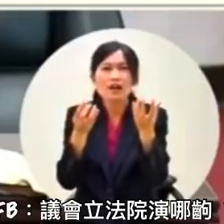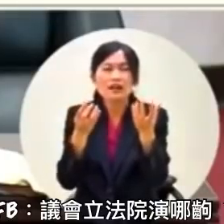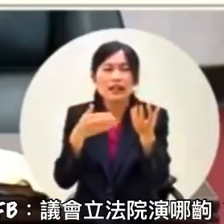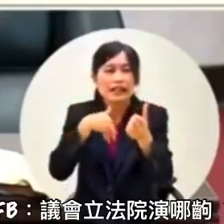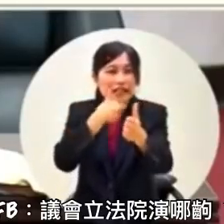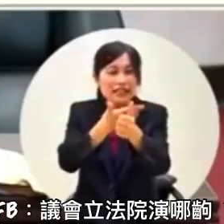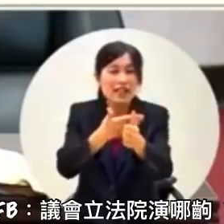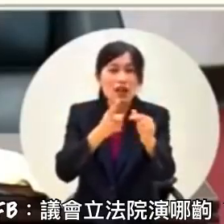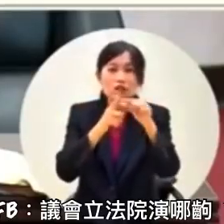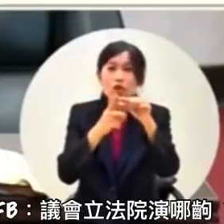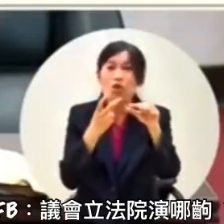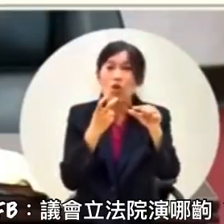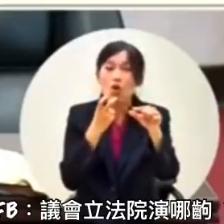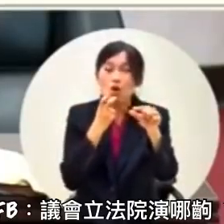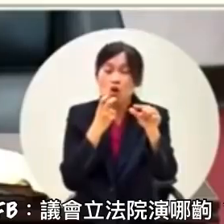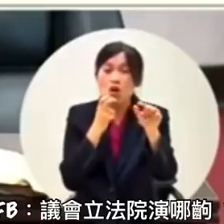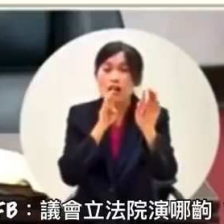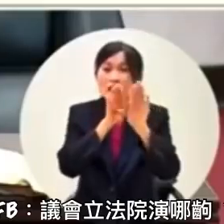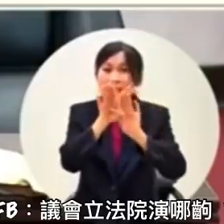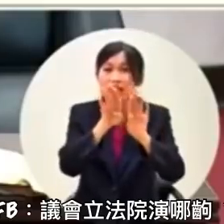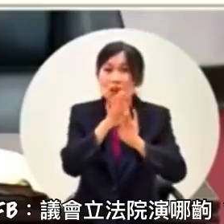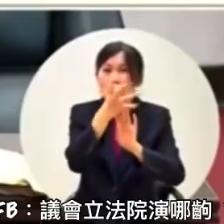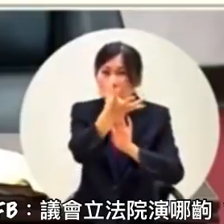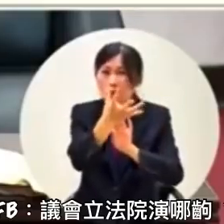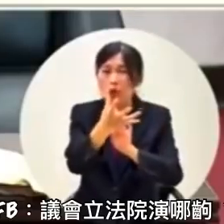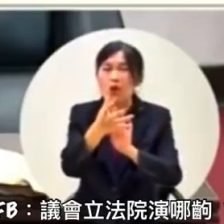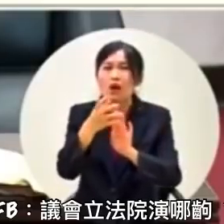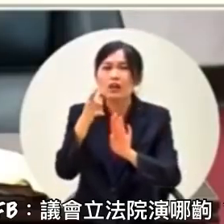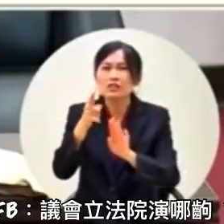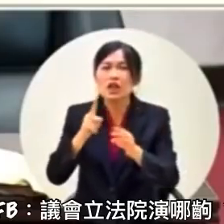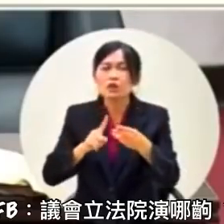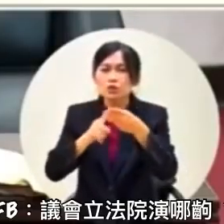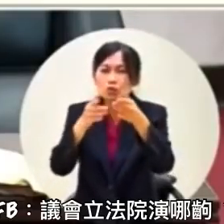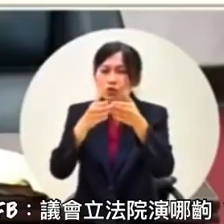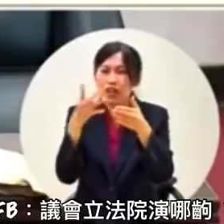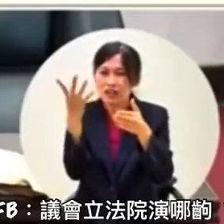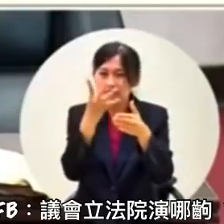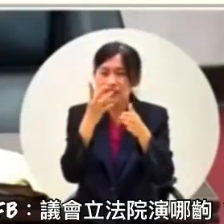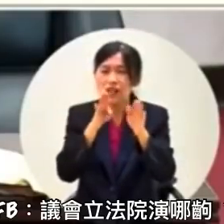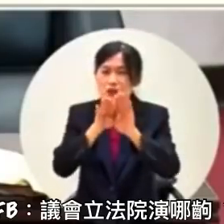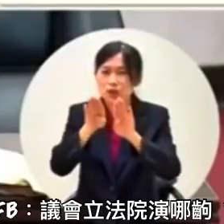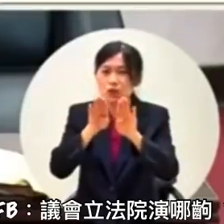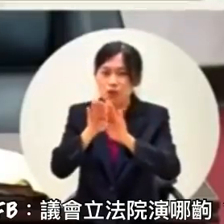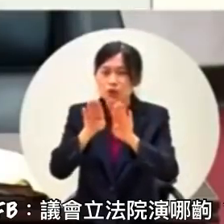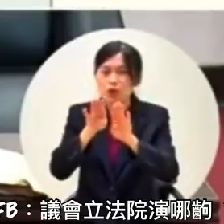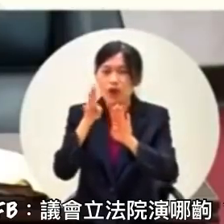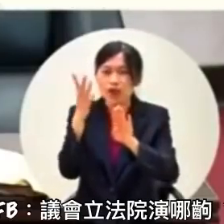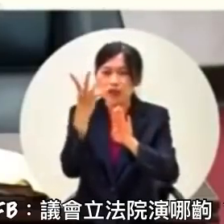大概是这么多不只是这么多还有更多，这只是主要的一个4大税收。